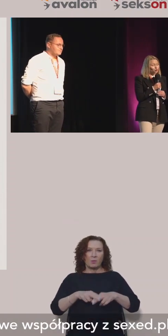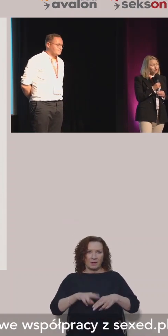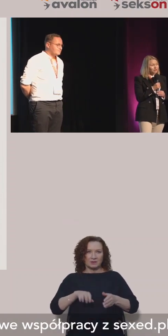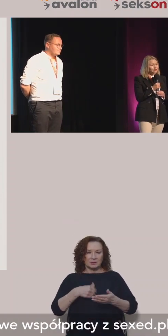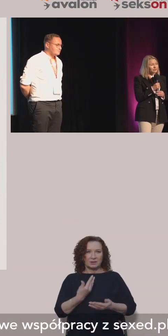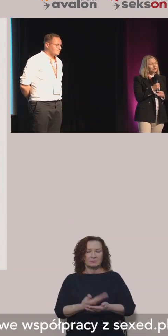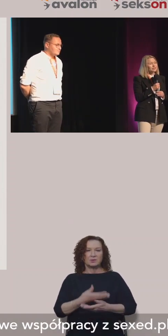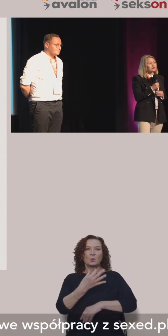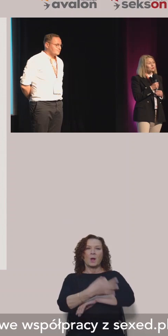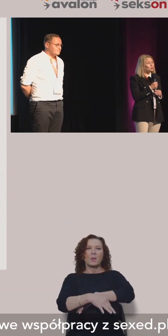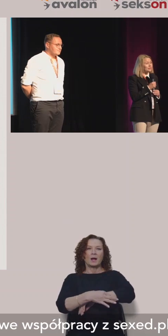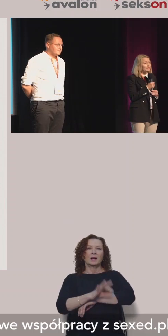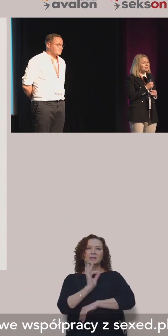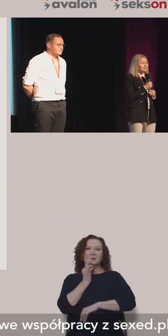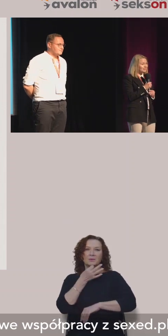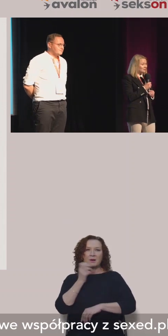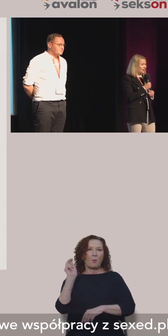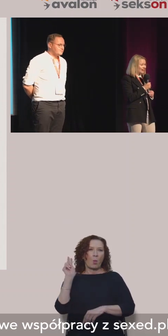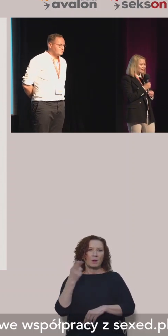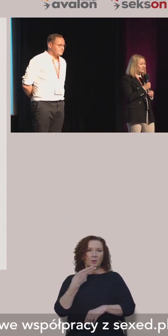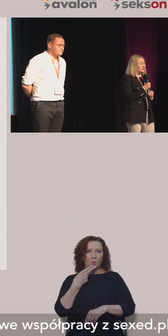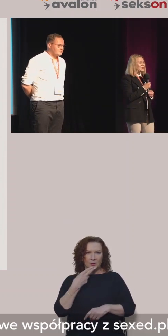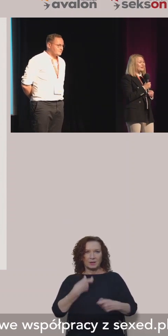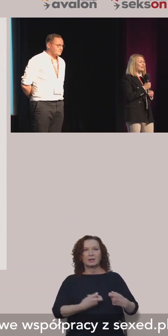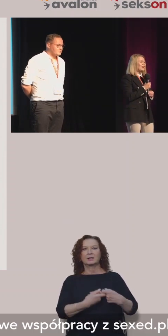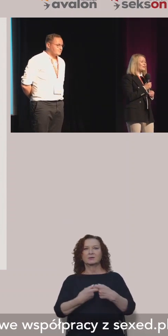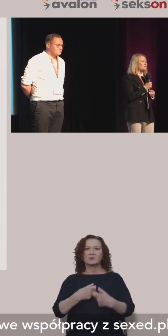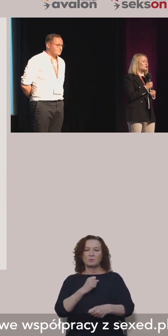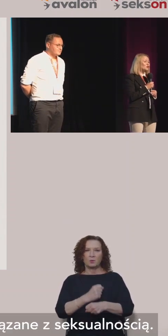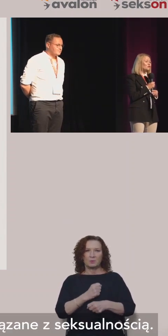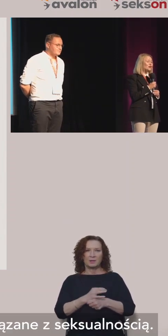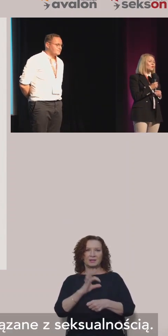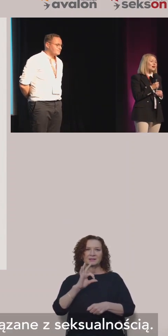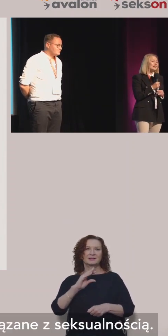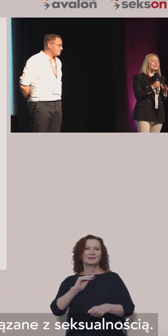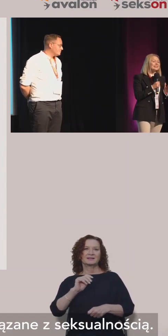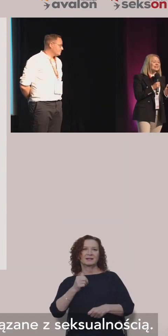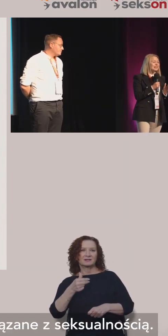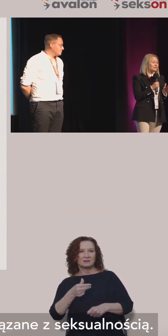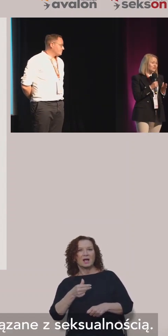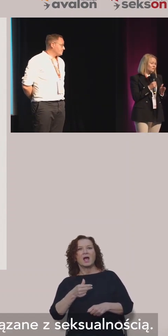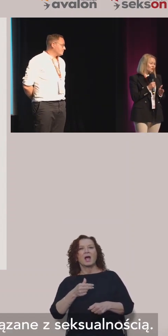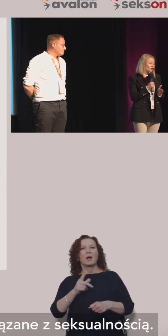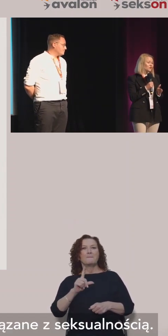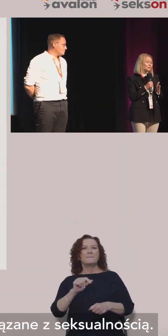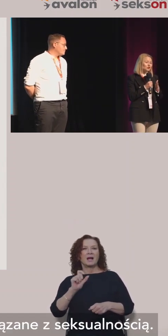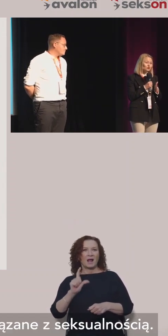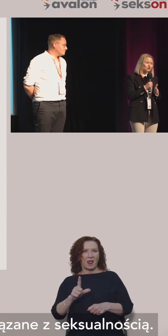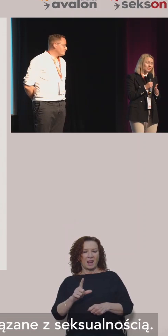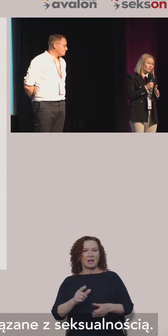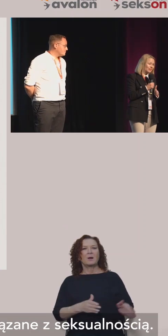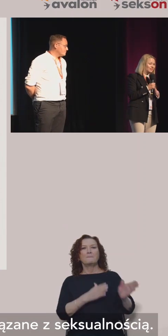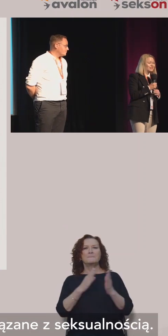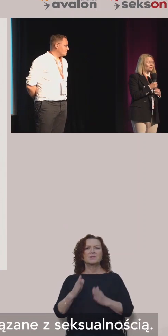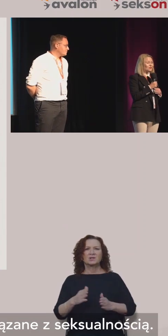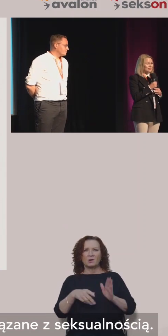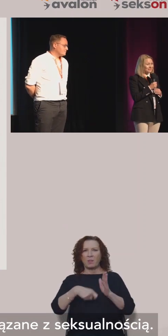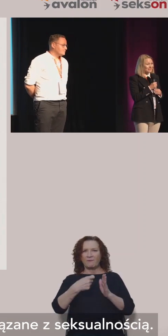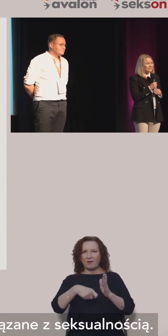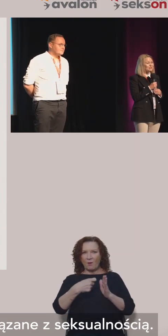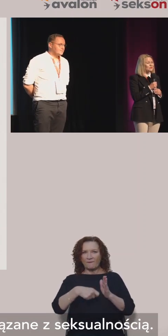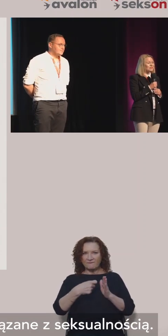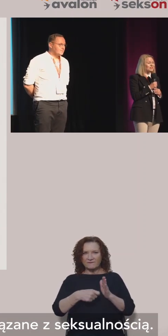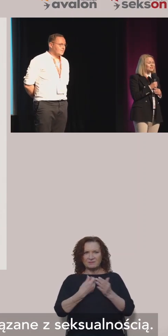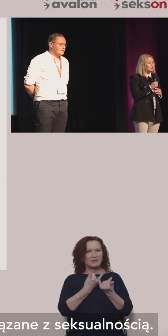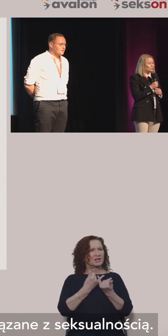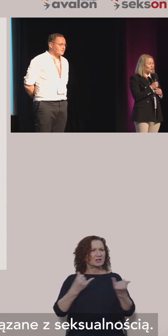Młodych Głuchych we współpracy z sekset.pl przygotowała kilka filmików na przeróżne tematy